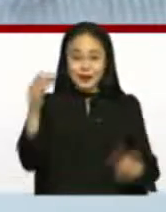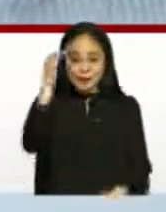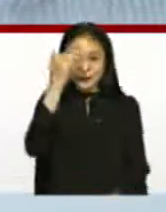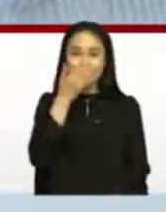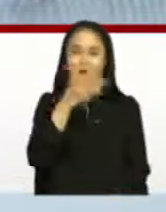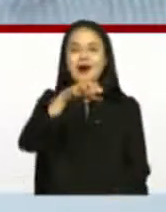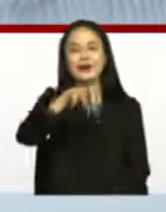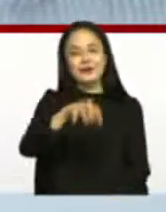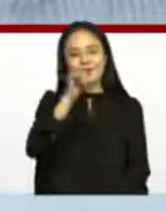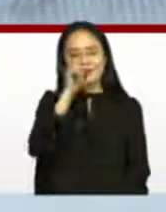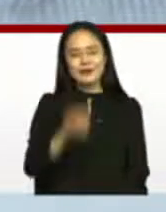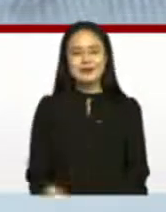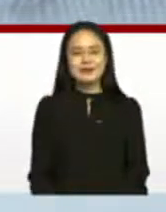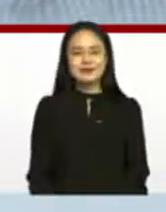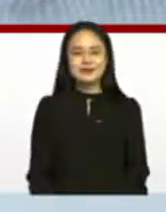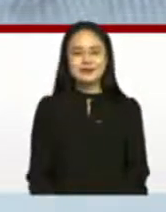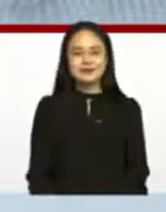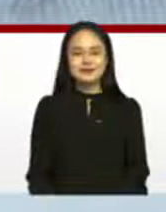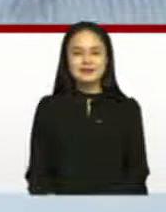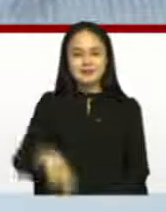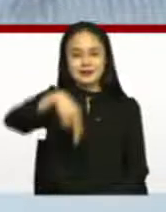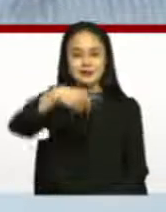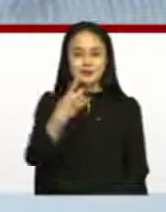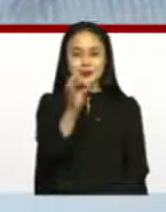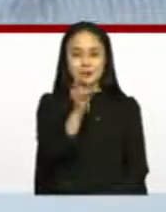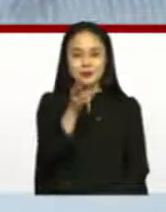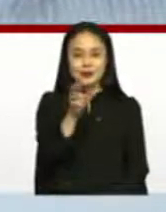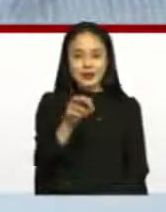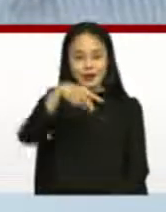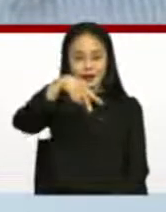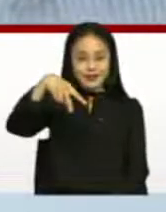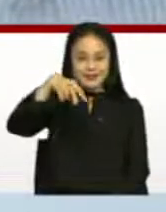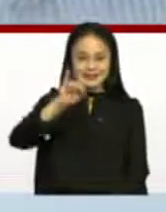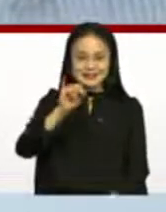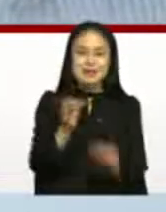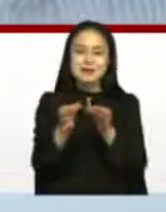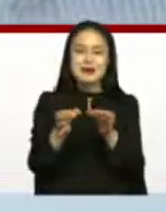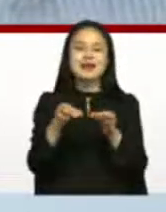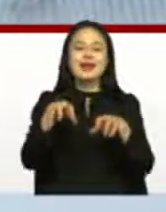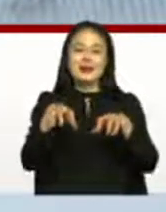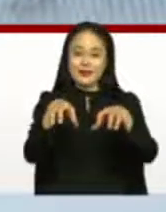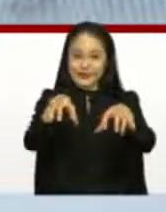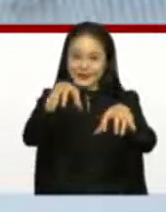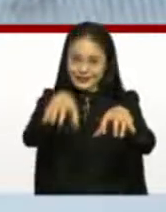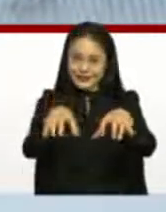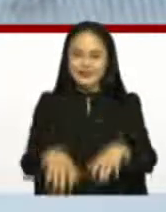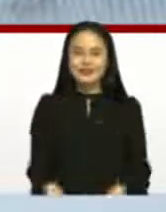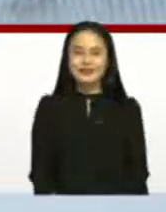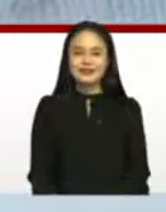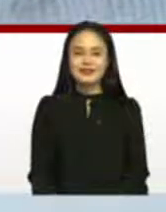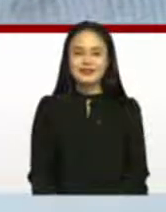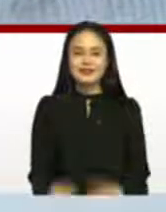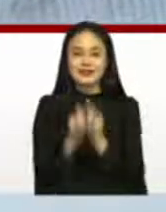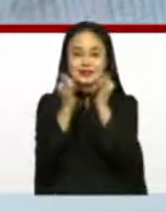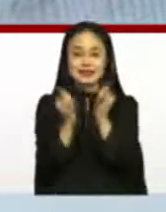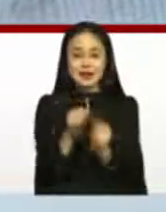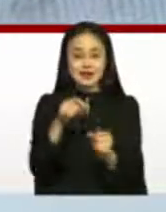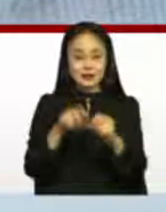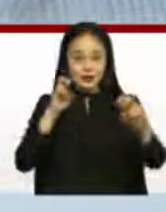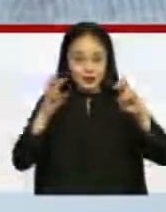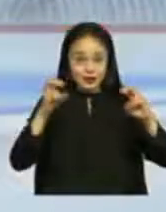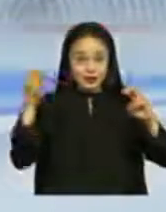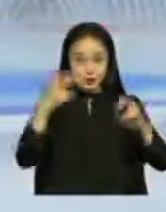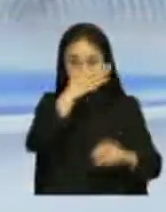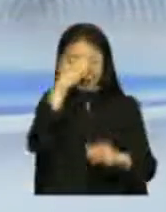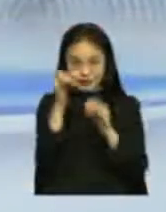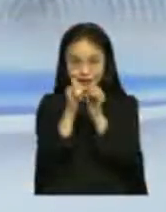열렸습니다. 이름하여 소영 씨 마켓인데요. 사회적 기업과 청년 소상공인들의 아이디어가 번뜩이는 마켓에 조성엽